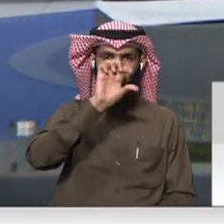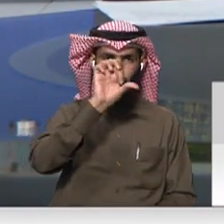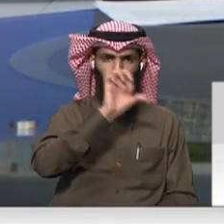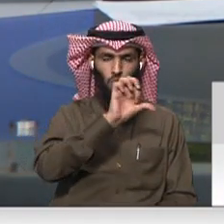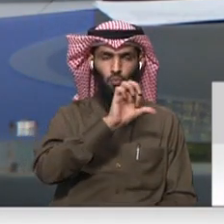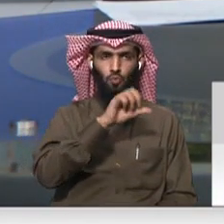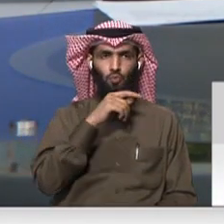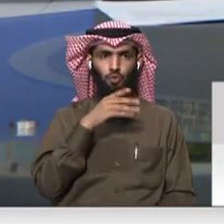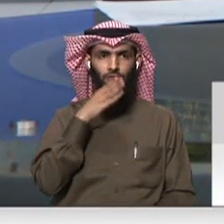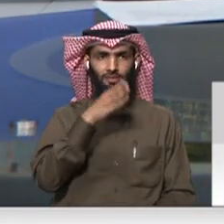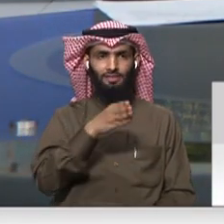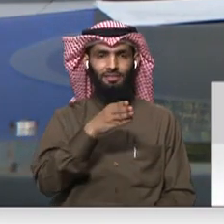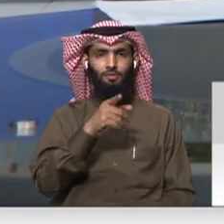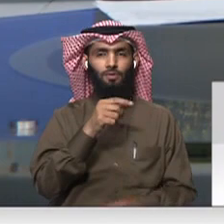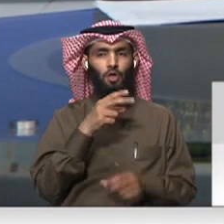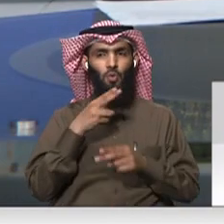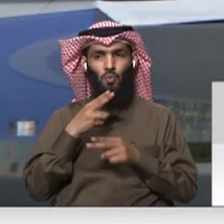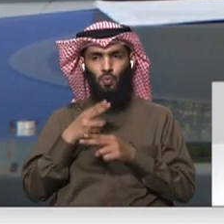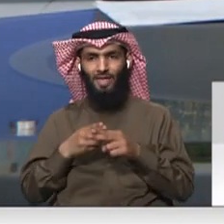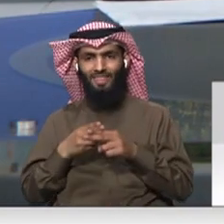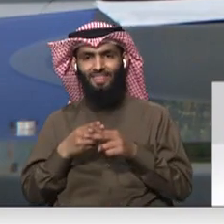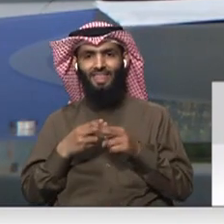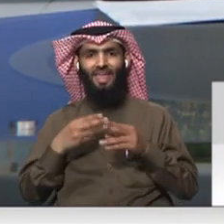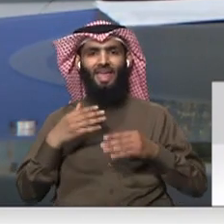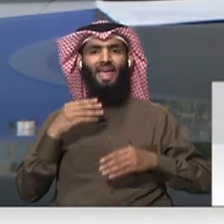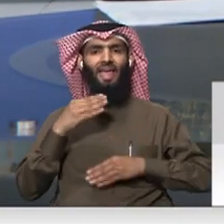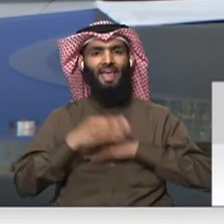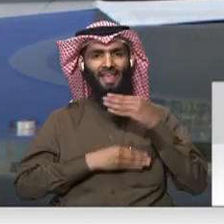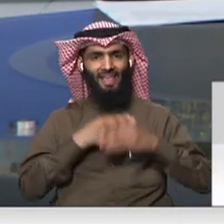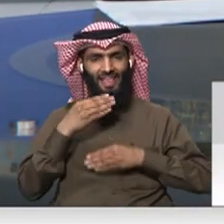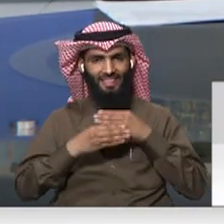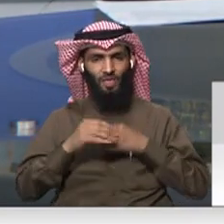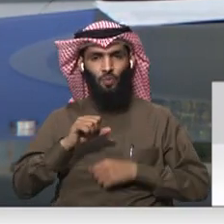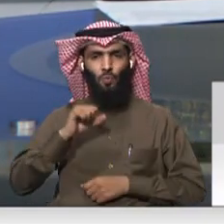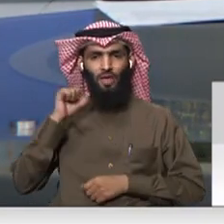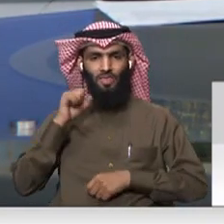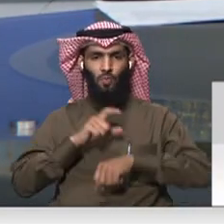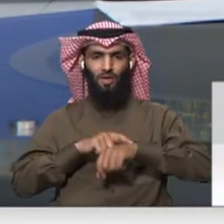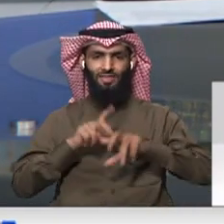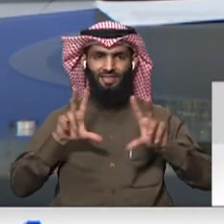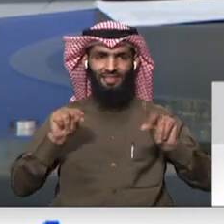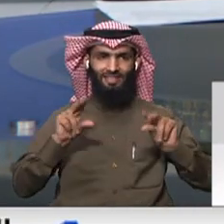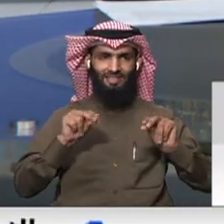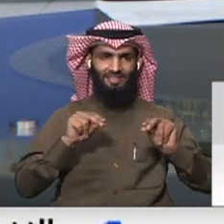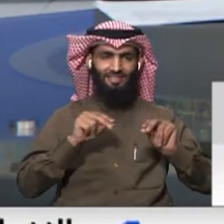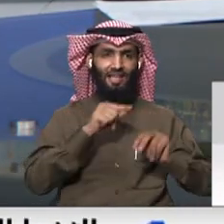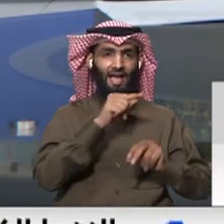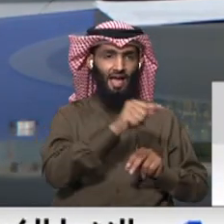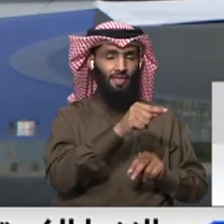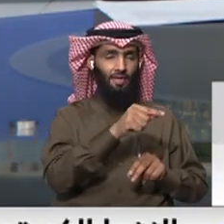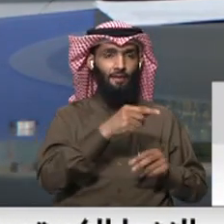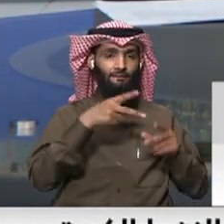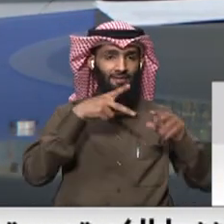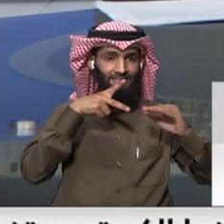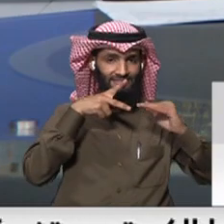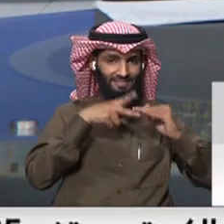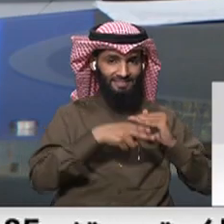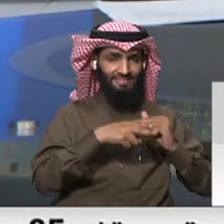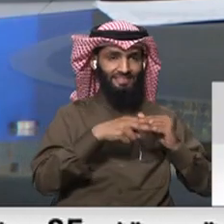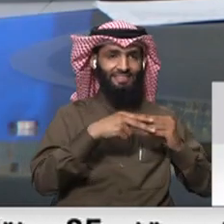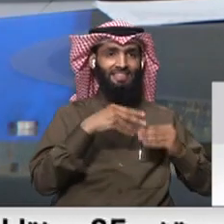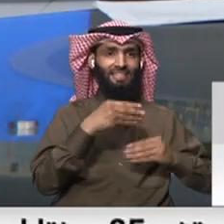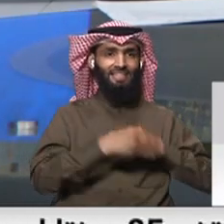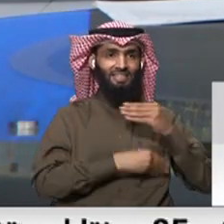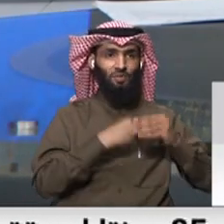مع احتفالات دولة الكويت بأعيادها الوطنية تحت شعار عيد وطن بمشاركة محلية وخليجية